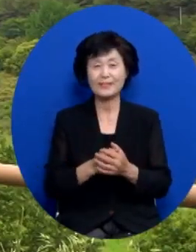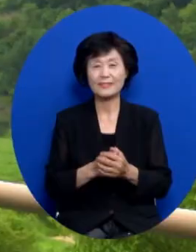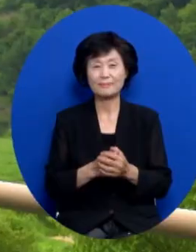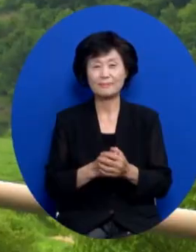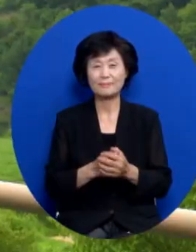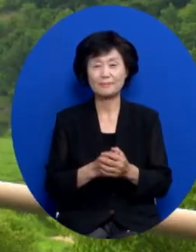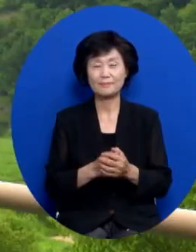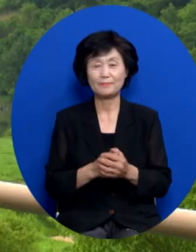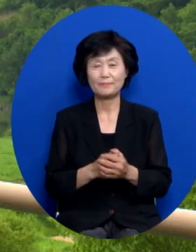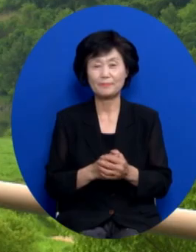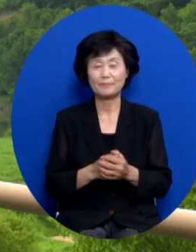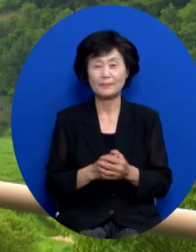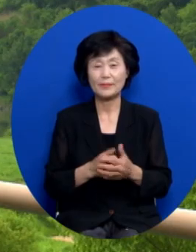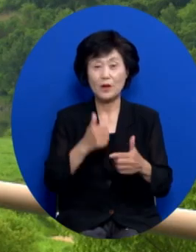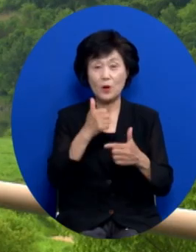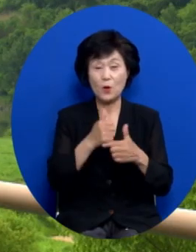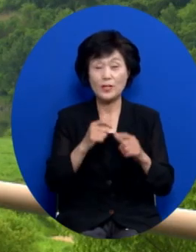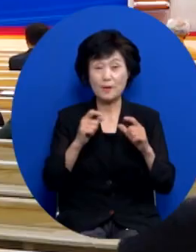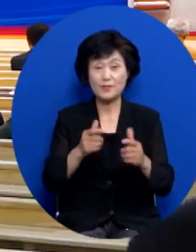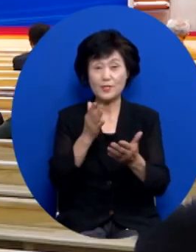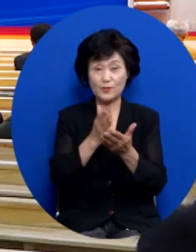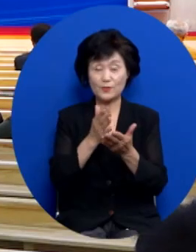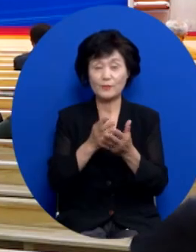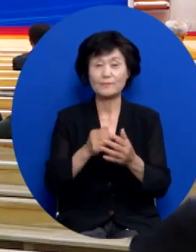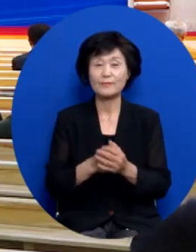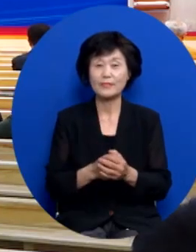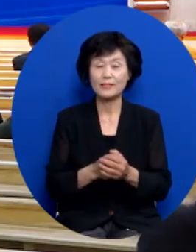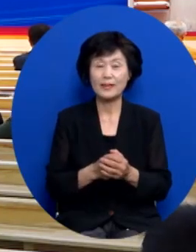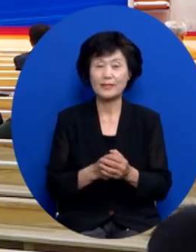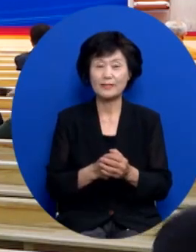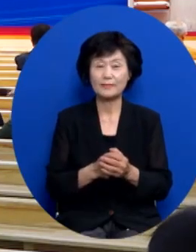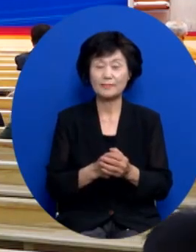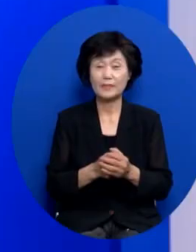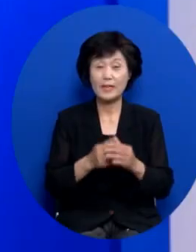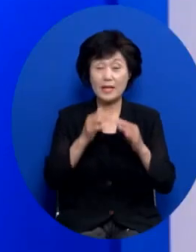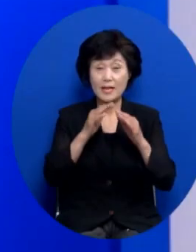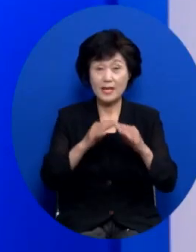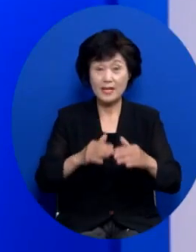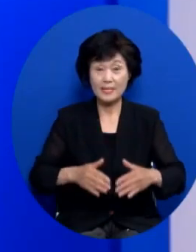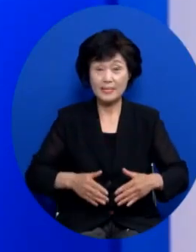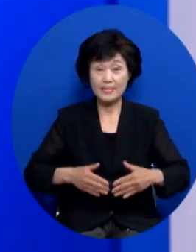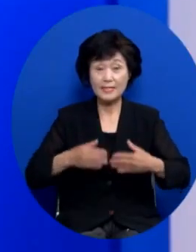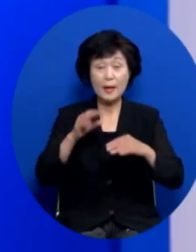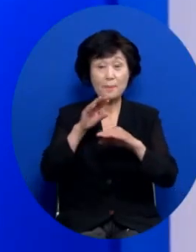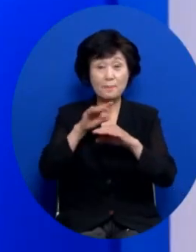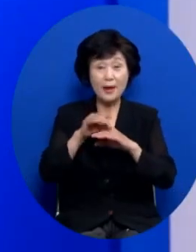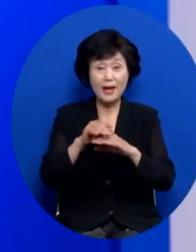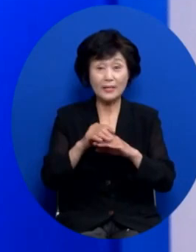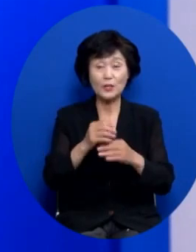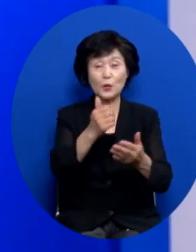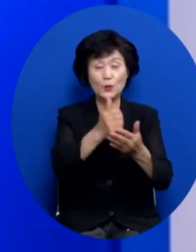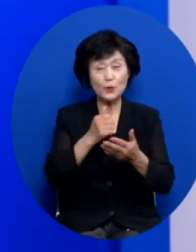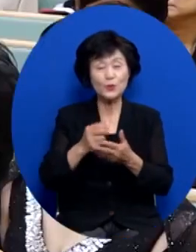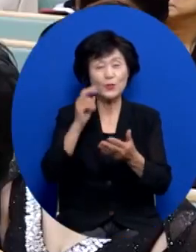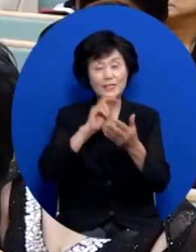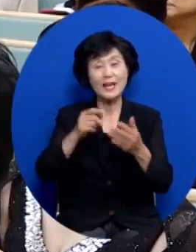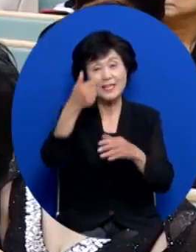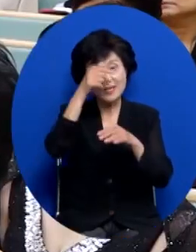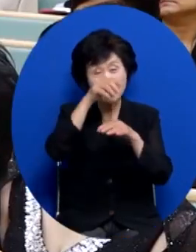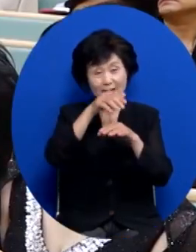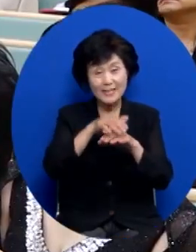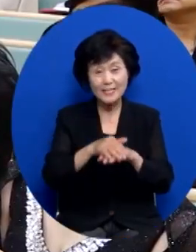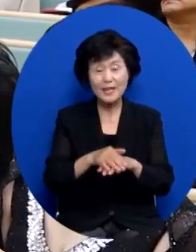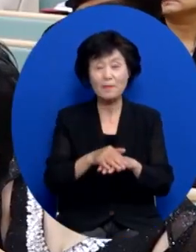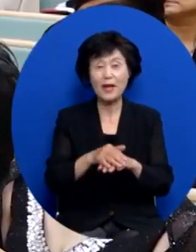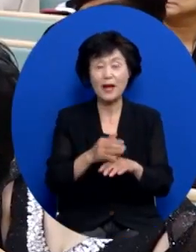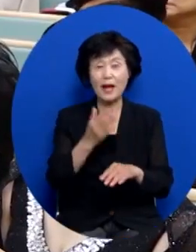네, 다음은 호남지역 단신 뉴스입니다. CTS 전남방송 합창단 초청 찬양예배가 5월 28일 순천